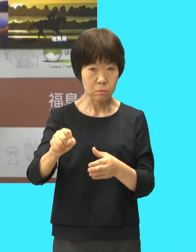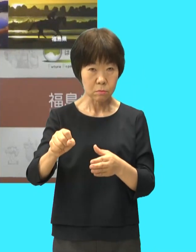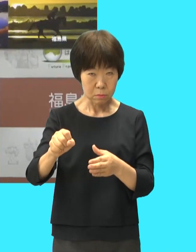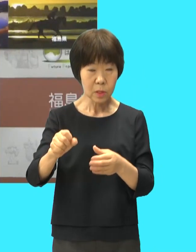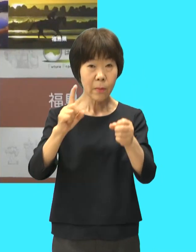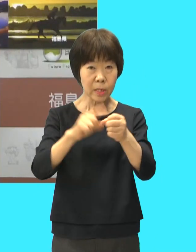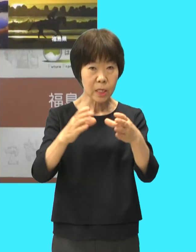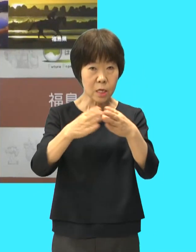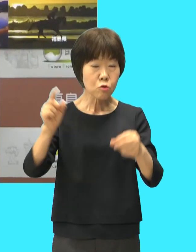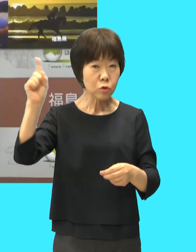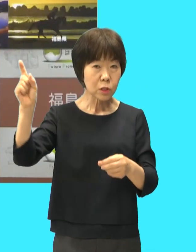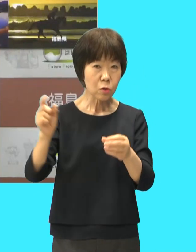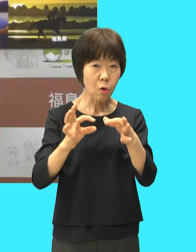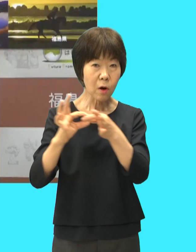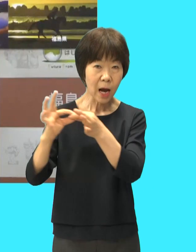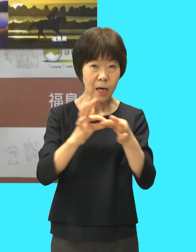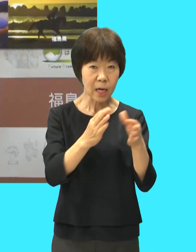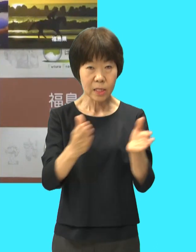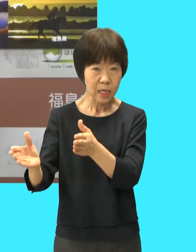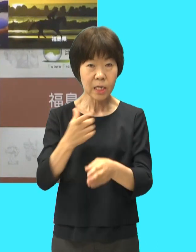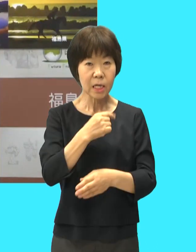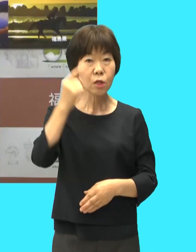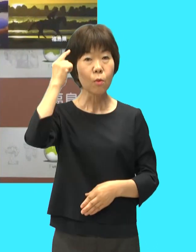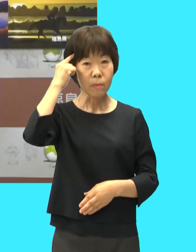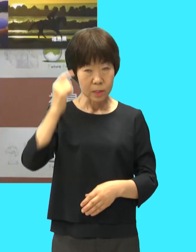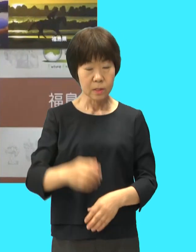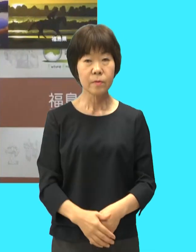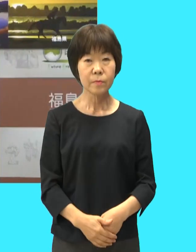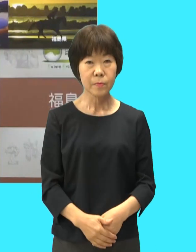の関係しっかり整理をしていきたいとおもいます